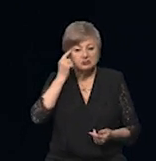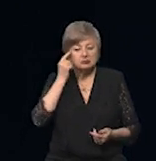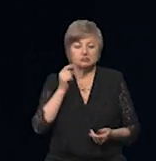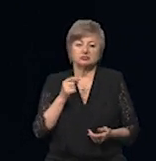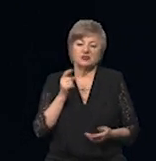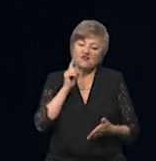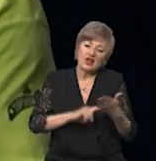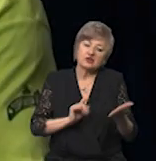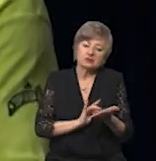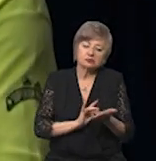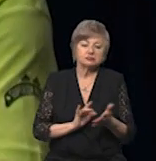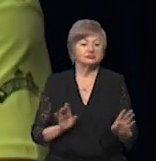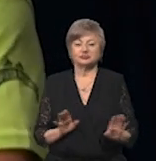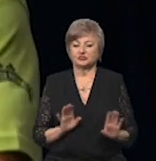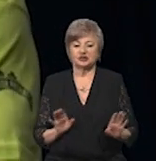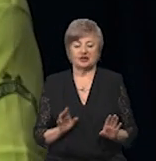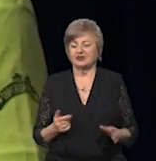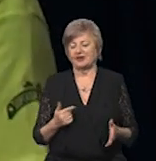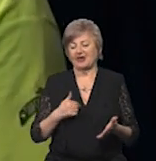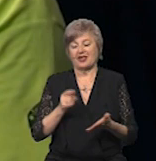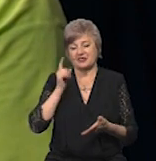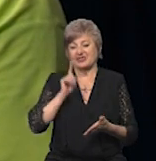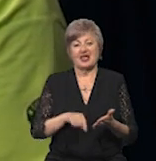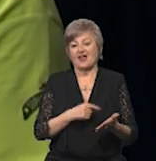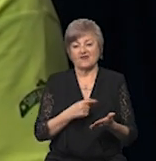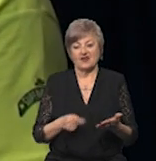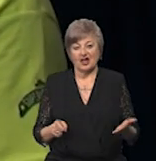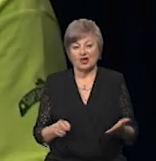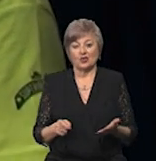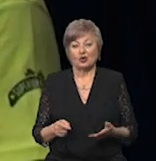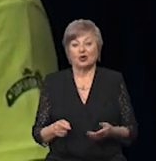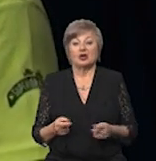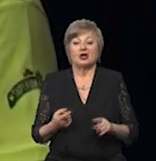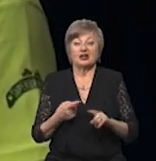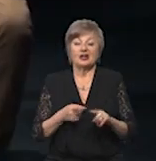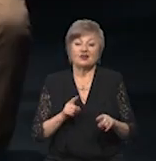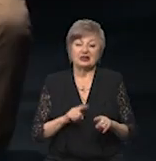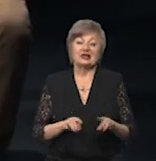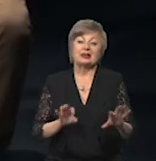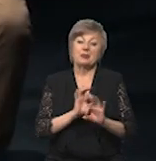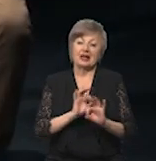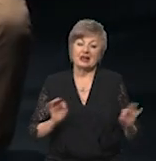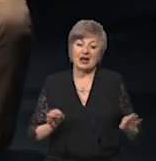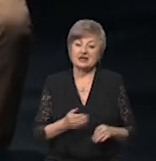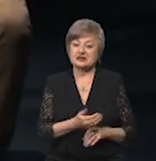Ні в якому, ні в якому разі. Ні? Я до цих прекрасних